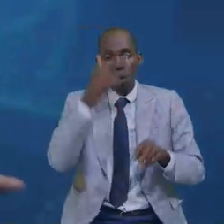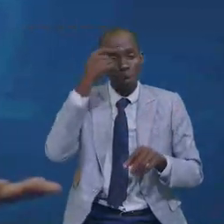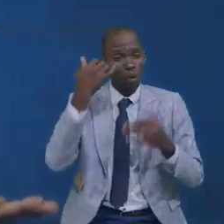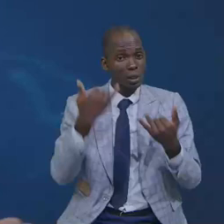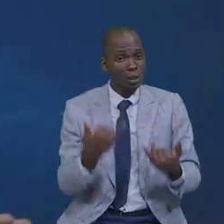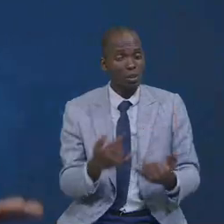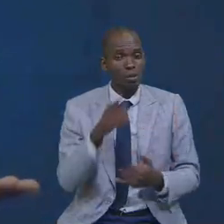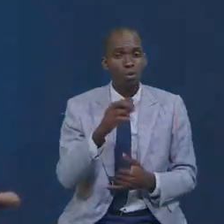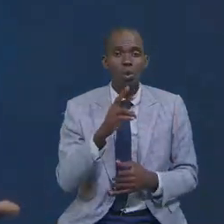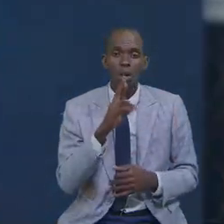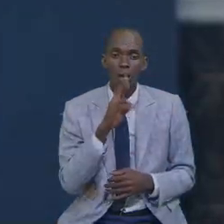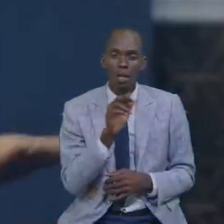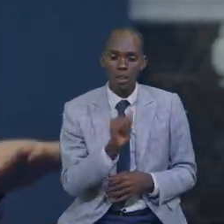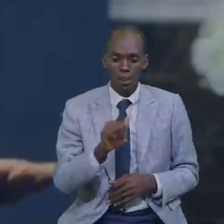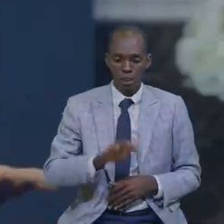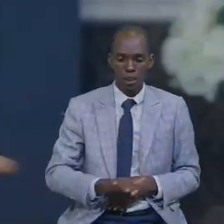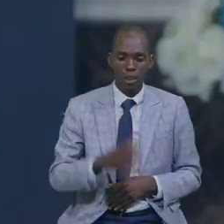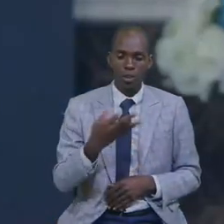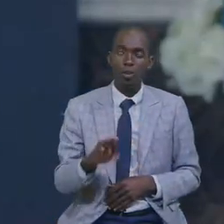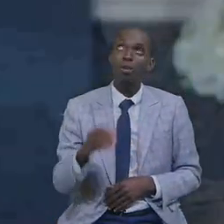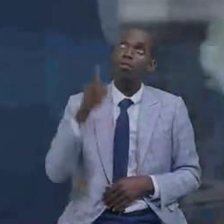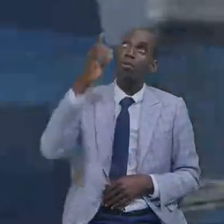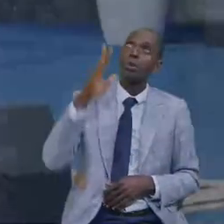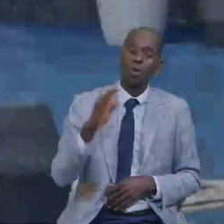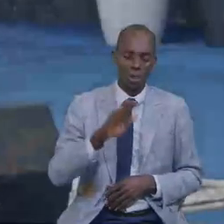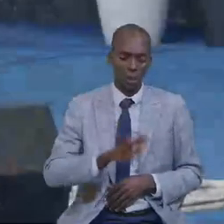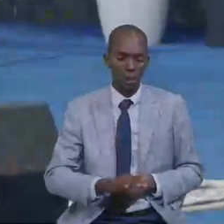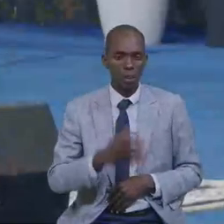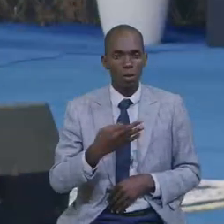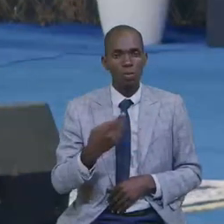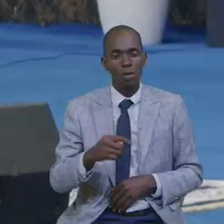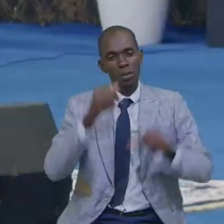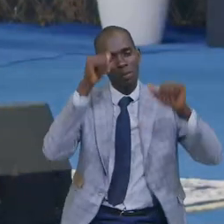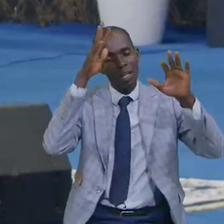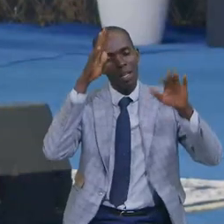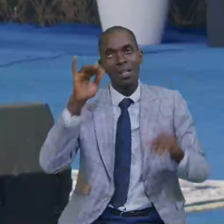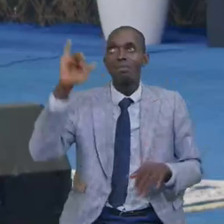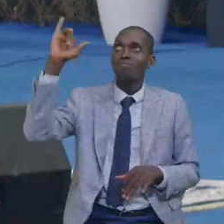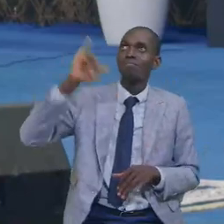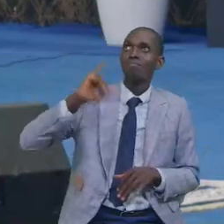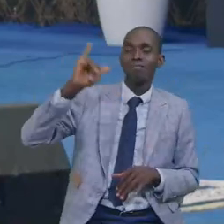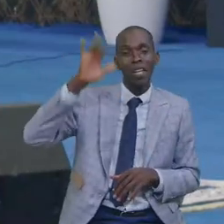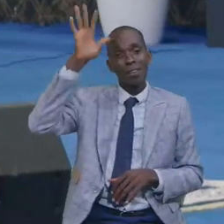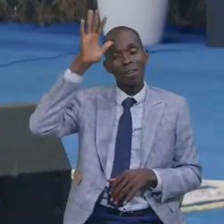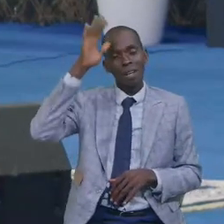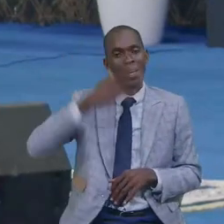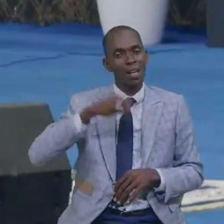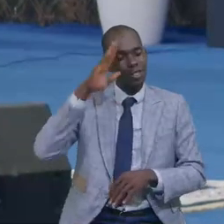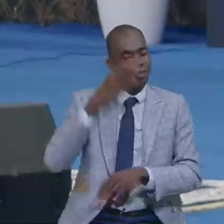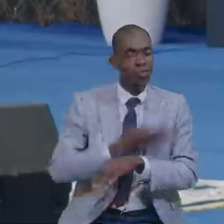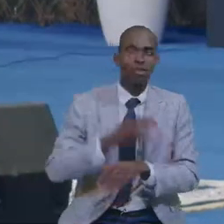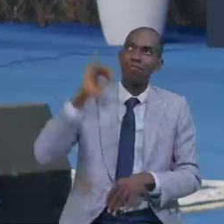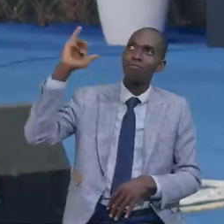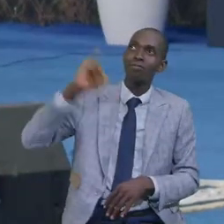es un enfant de Dieu enfant du père toi aussi maintenant tel père tel fils tel père